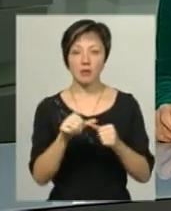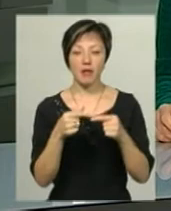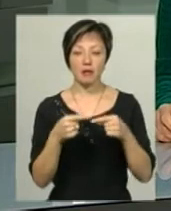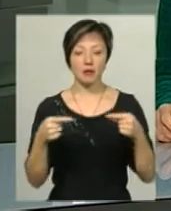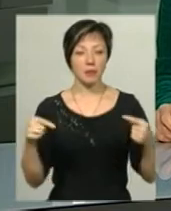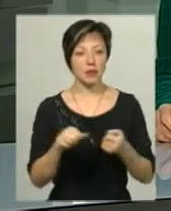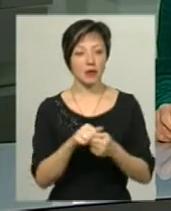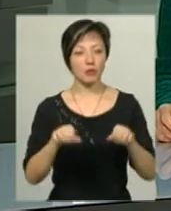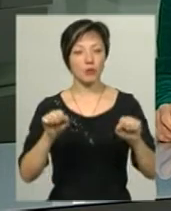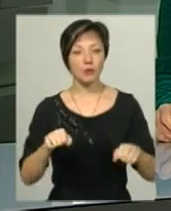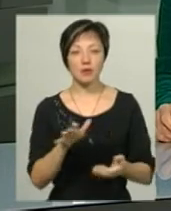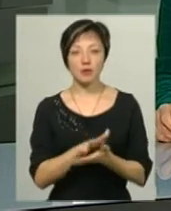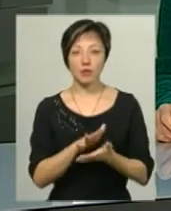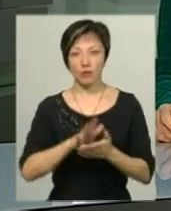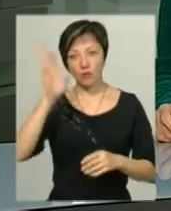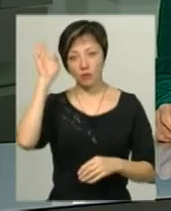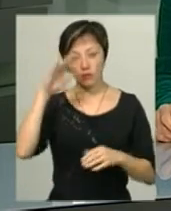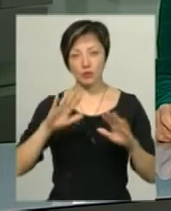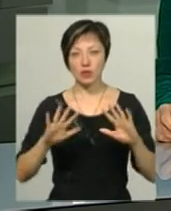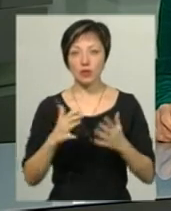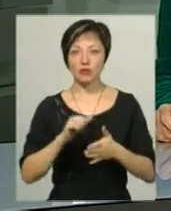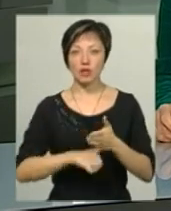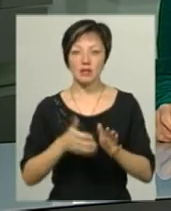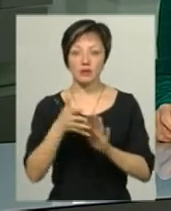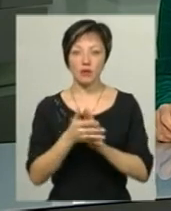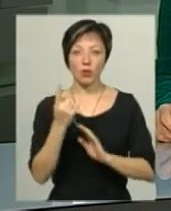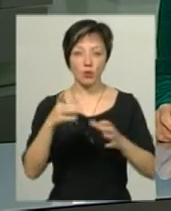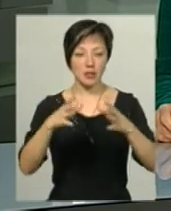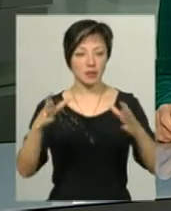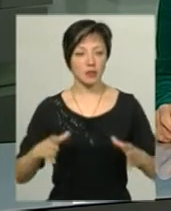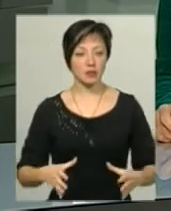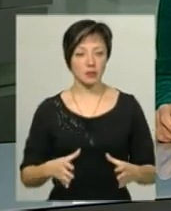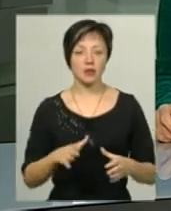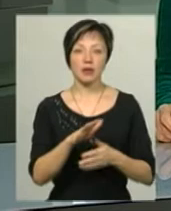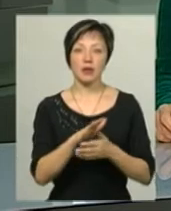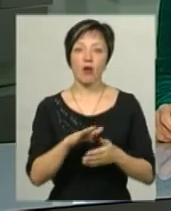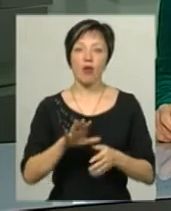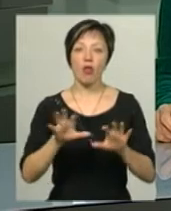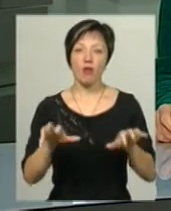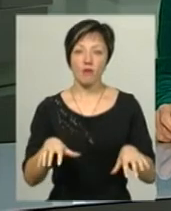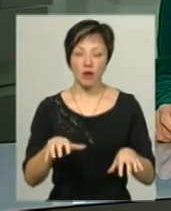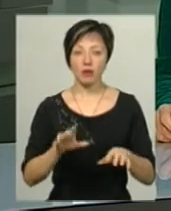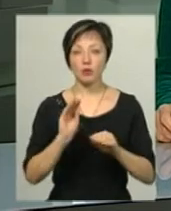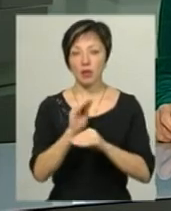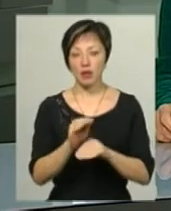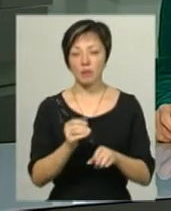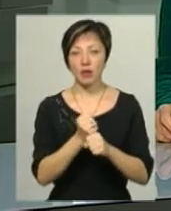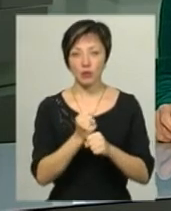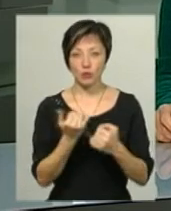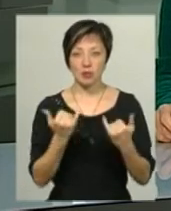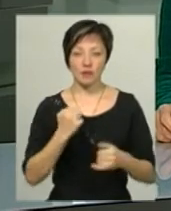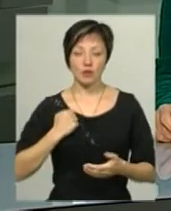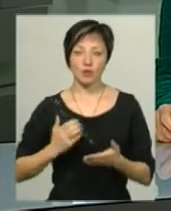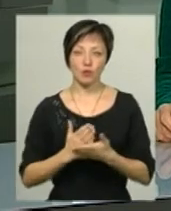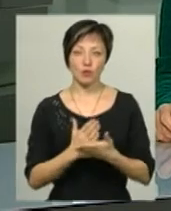матеріалами. Ймовірно, забруднення водойми сталося через витік з однієї з ємностей. Михайло Сімашкевич додає, на місці події працюють